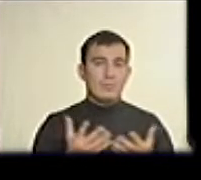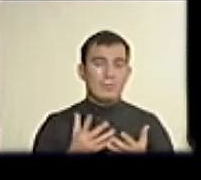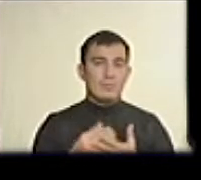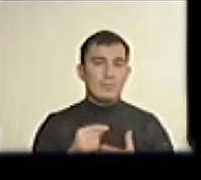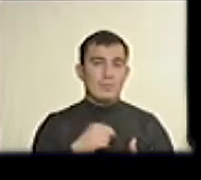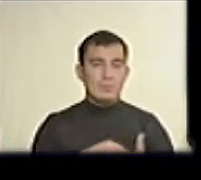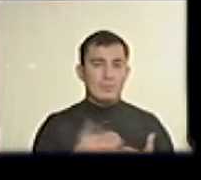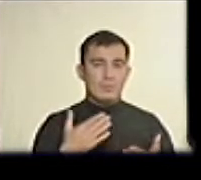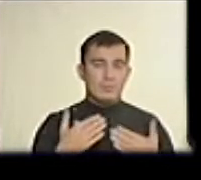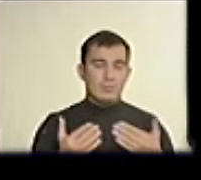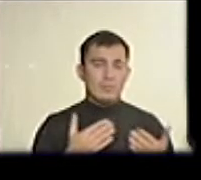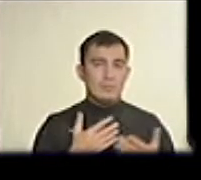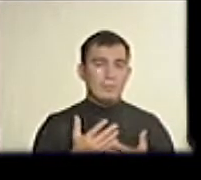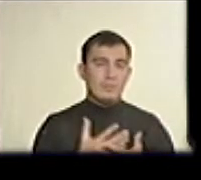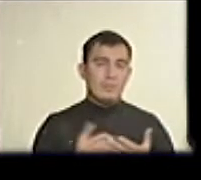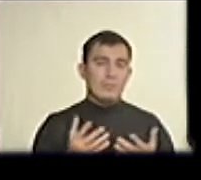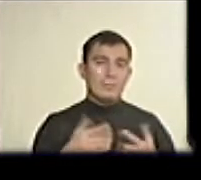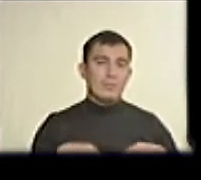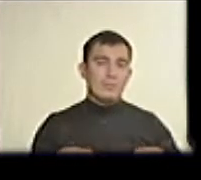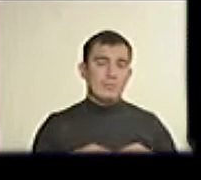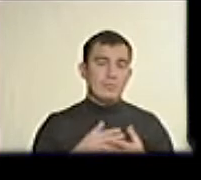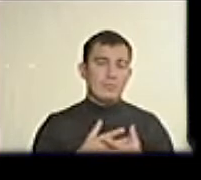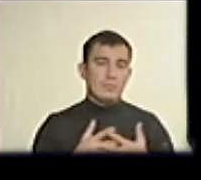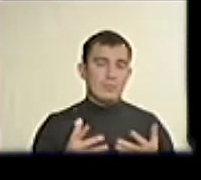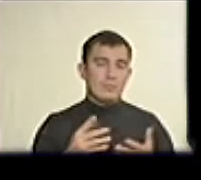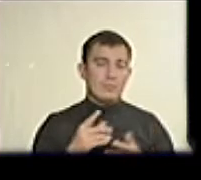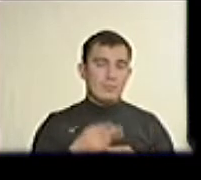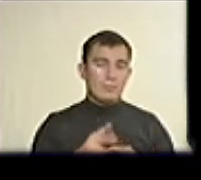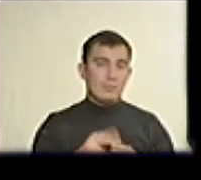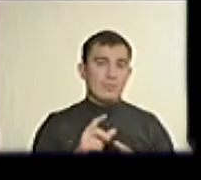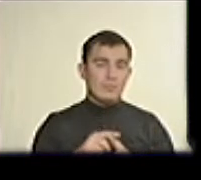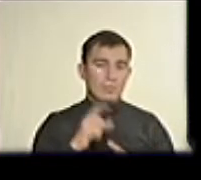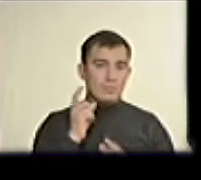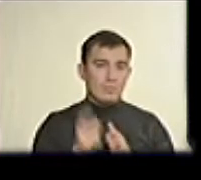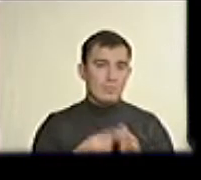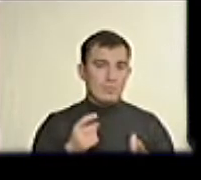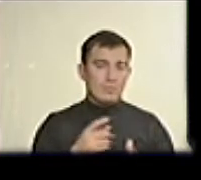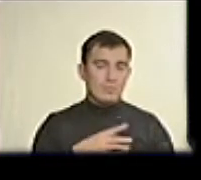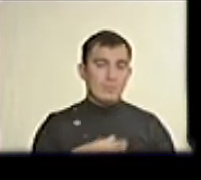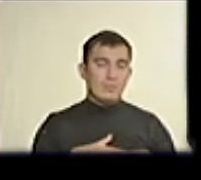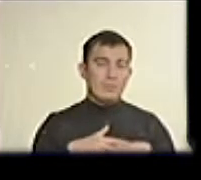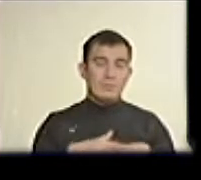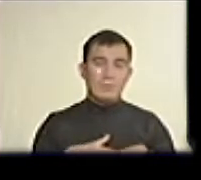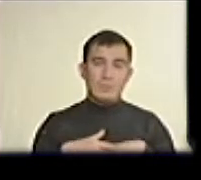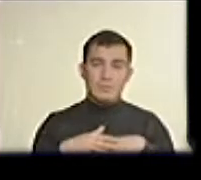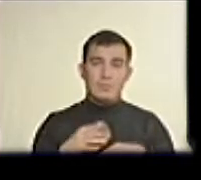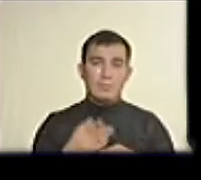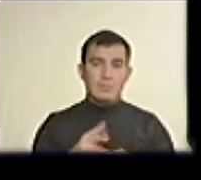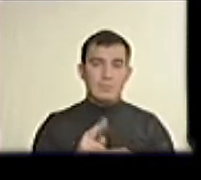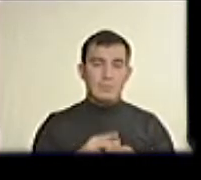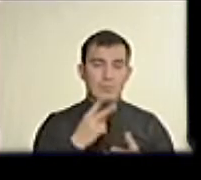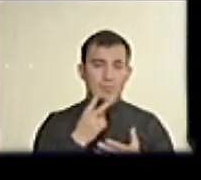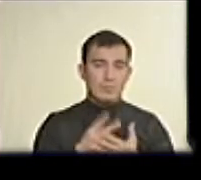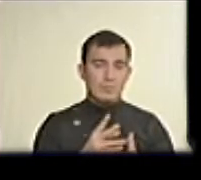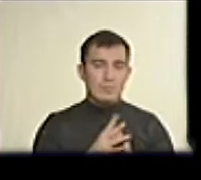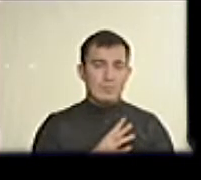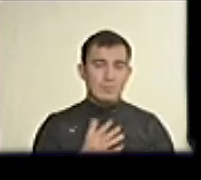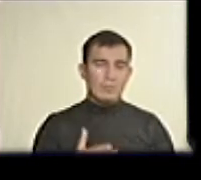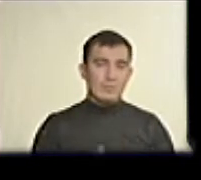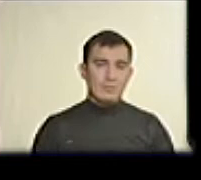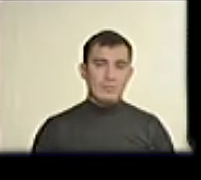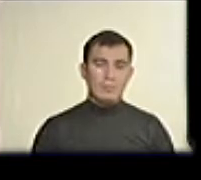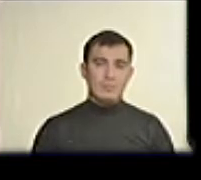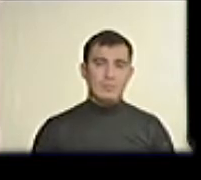munosabatda ekanligi haqida deyarli ma'lumotlarga ega bo'ldi va bosqinchilik yurishlarini boshlashga harakat qila